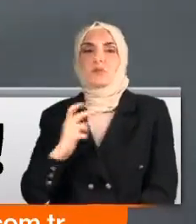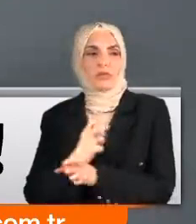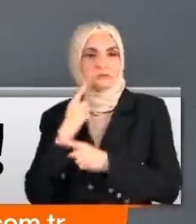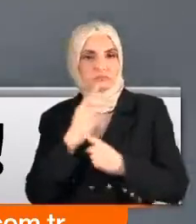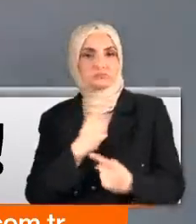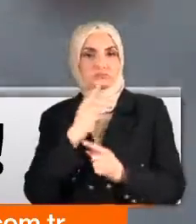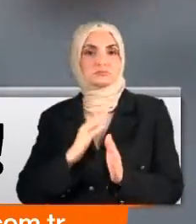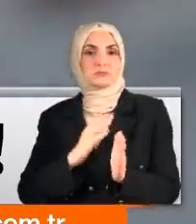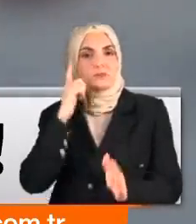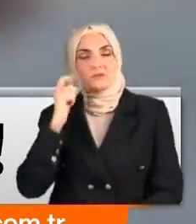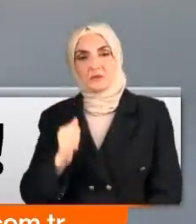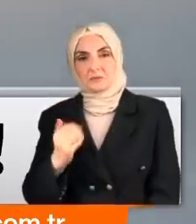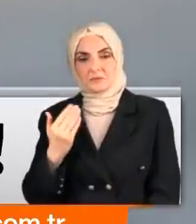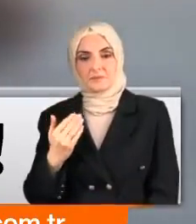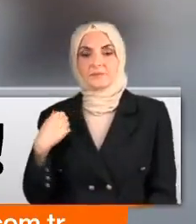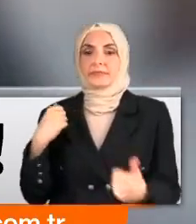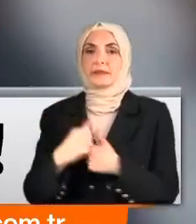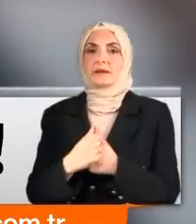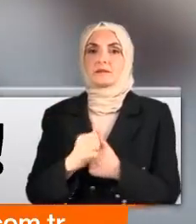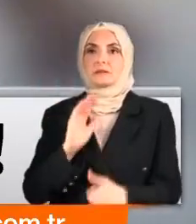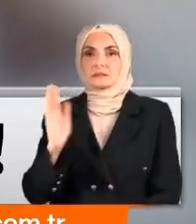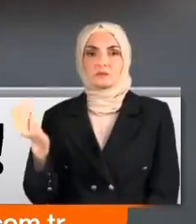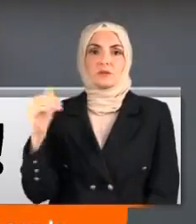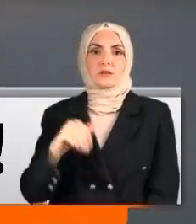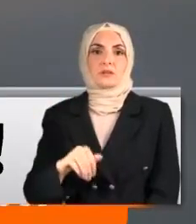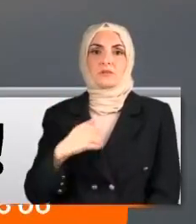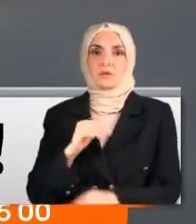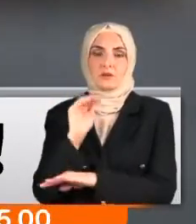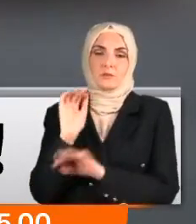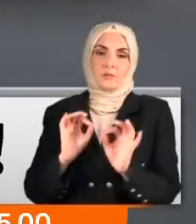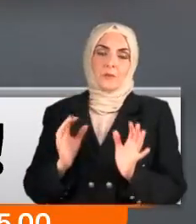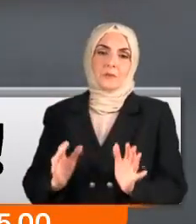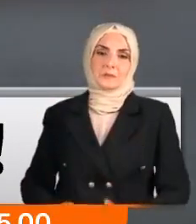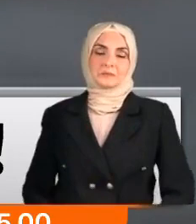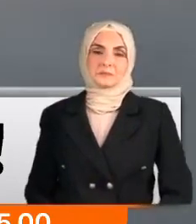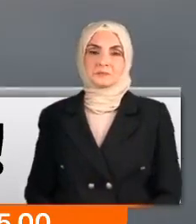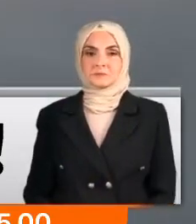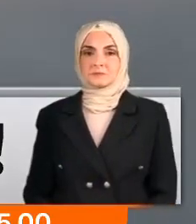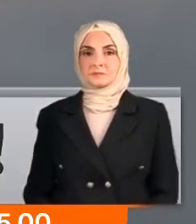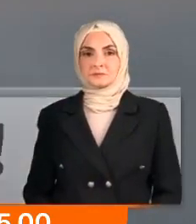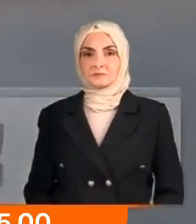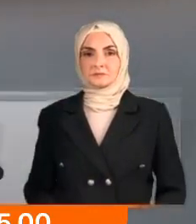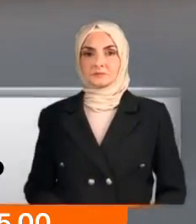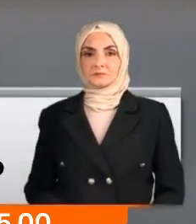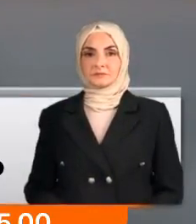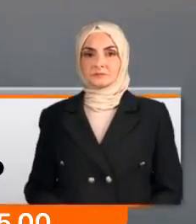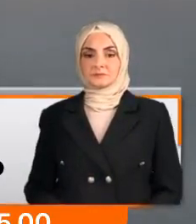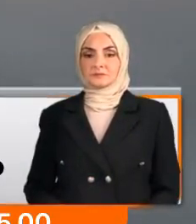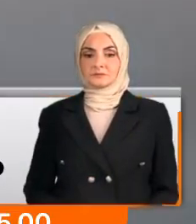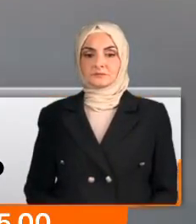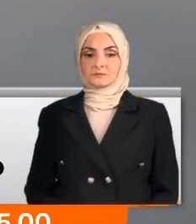Tekrar gidip geliyor, tekrar gidip geliyor. Ben bunları yaşıyorum. Ne istiyorsun sen? Bir şey istemiyorum sadece. Sadece bakıyorum. Sen sürekli